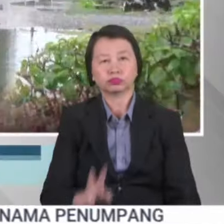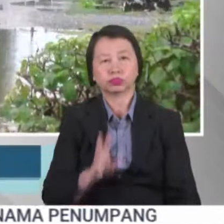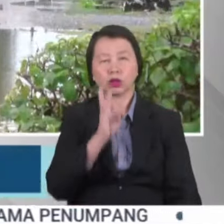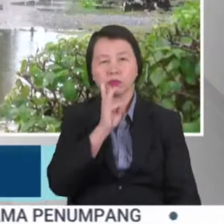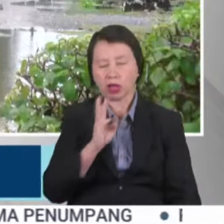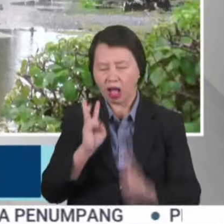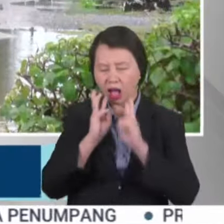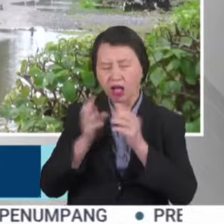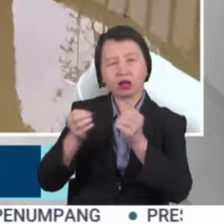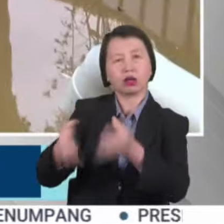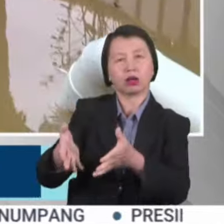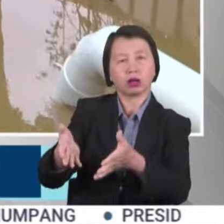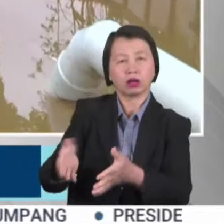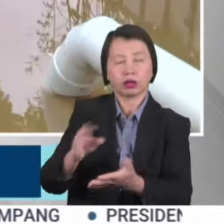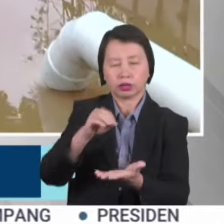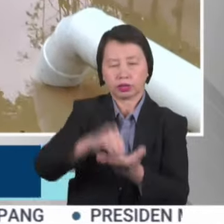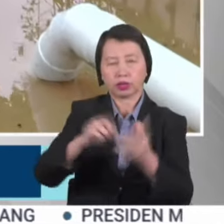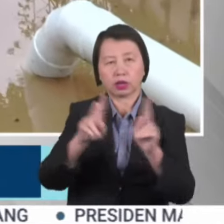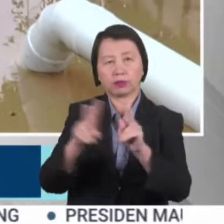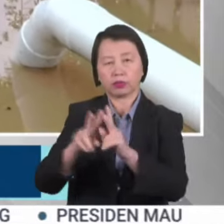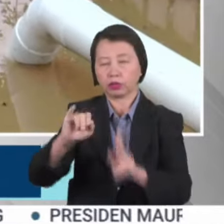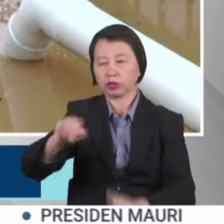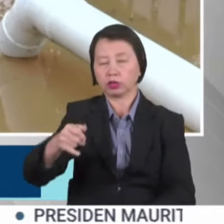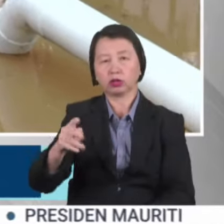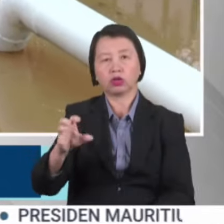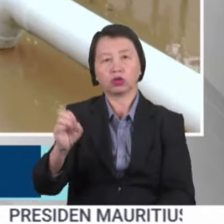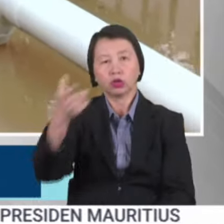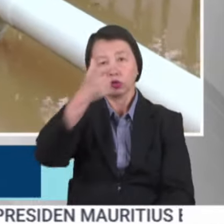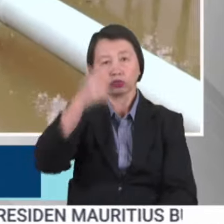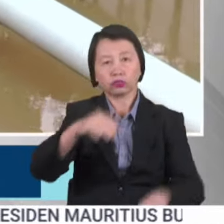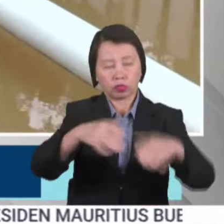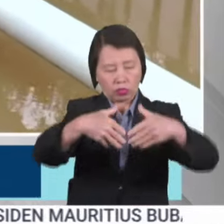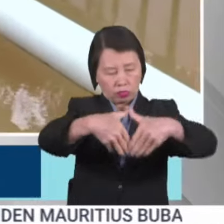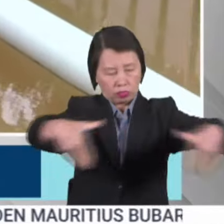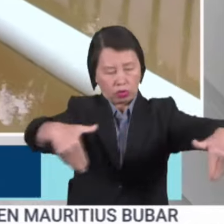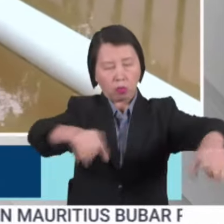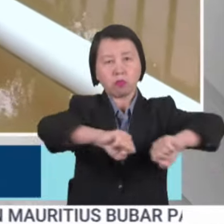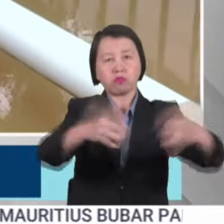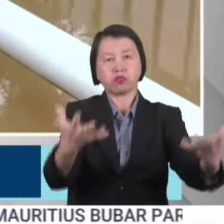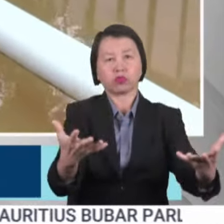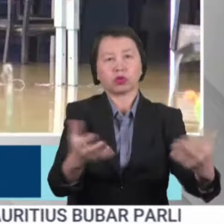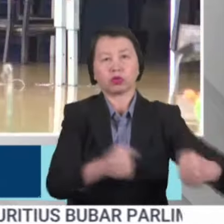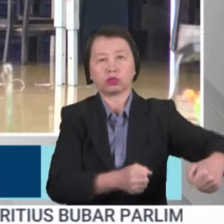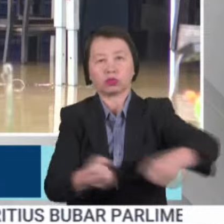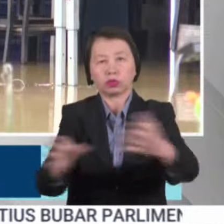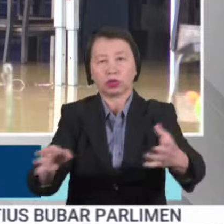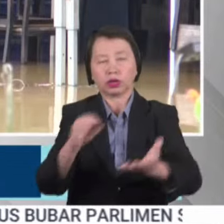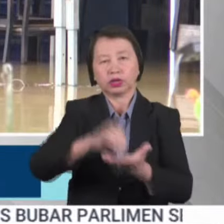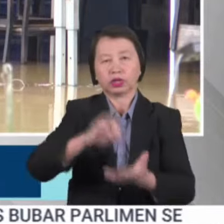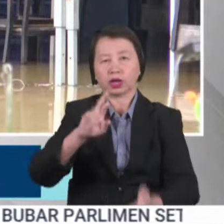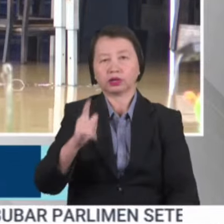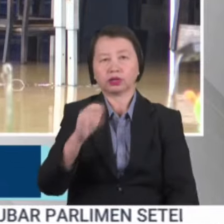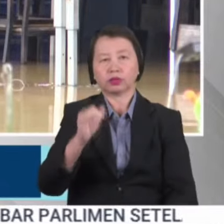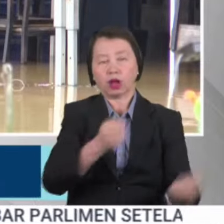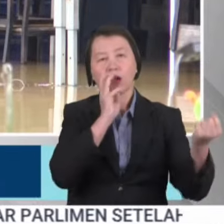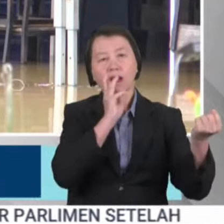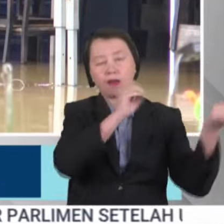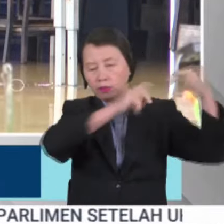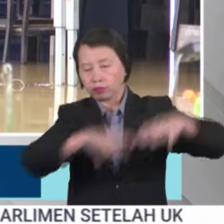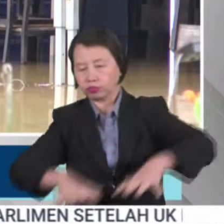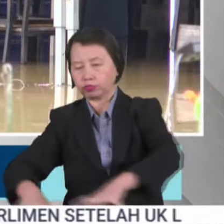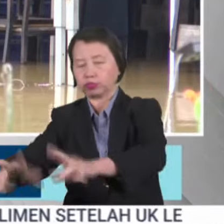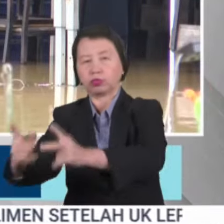Banjir termenung di Kampung Ijuk pula berpunca daripada ban pecah di lembangan Sungai Buloh di RTB menyebabkan limpahan air